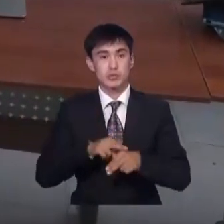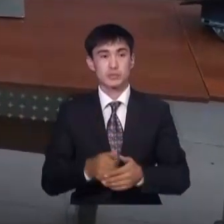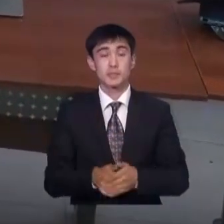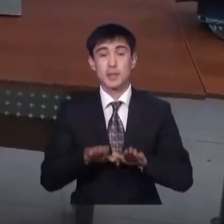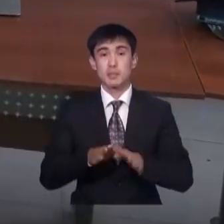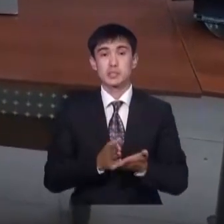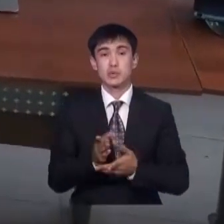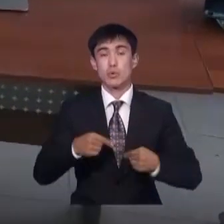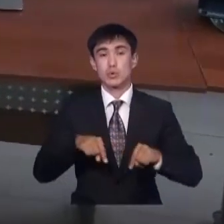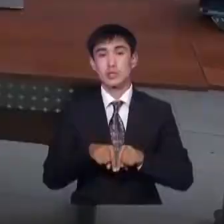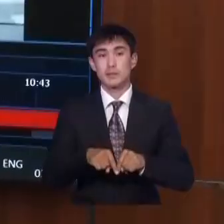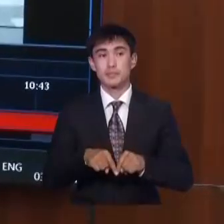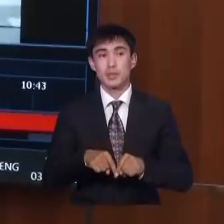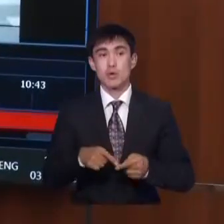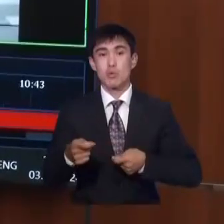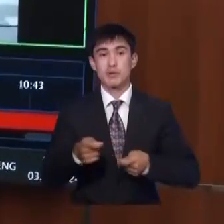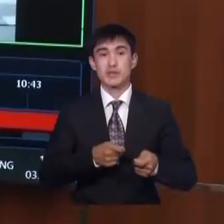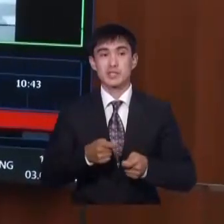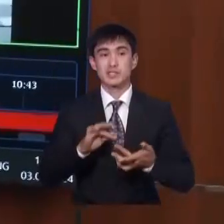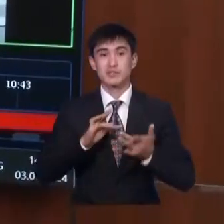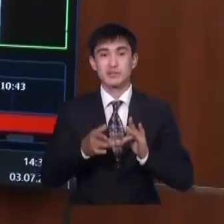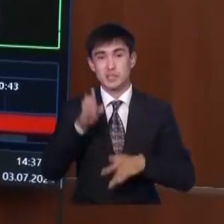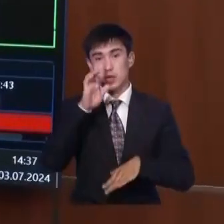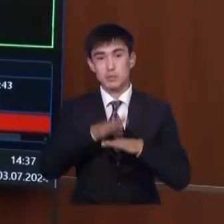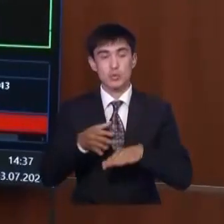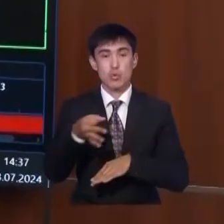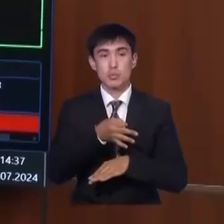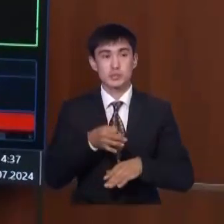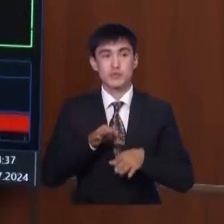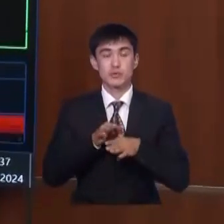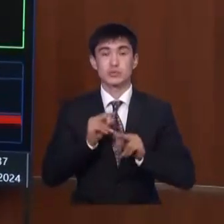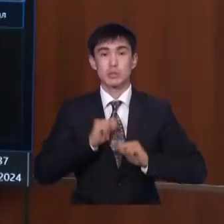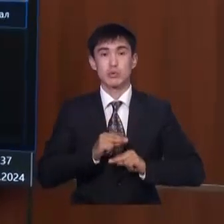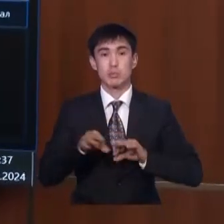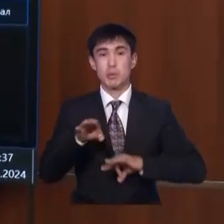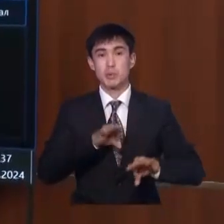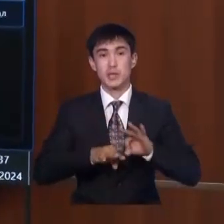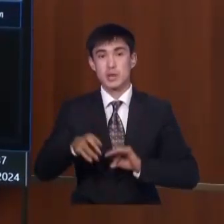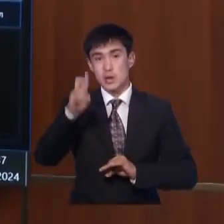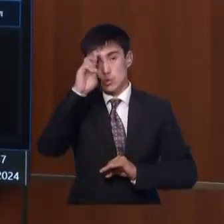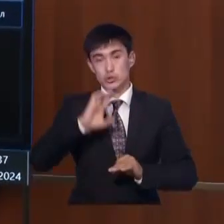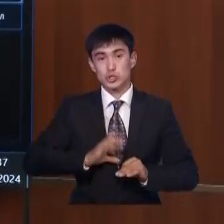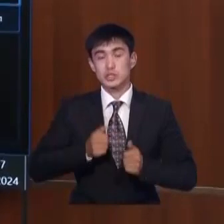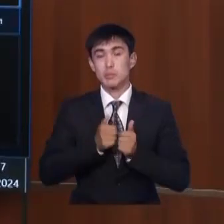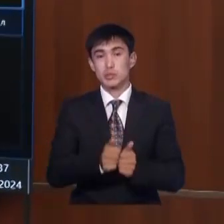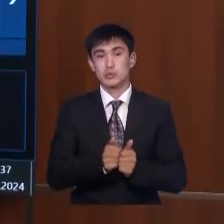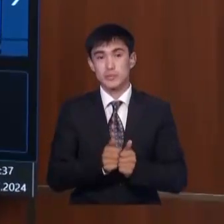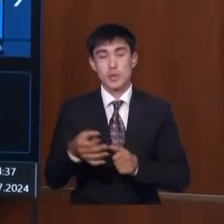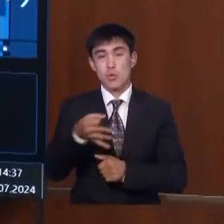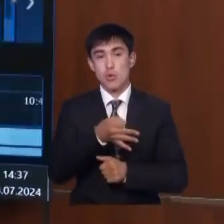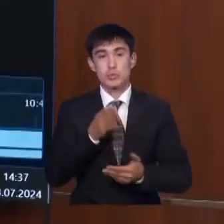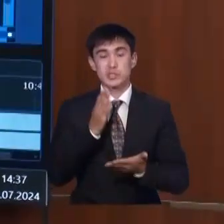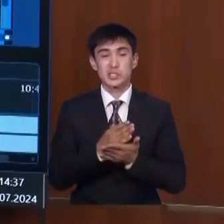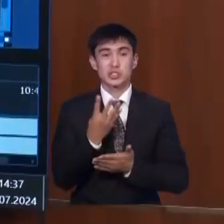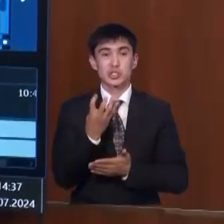Местными исполнительными органами в лице управления цифровизации Акимата области ведется работа по проекту «Государственно-частное партнерство». По области